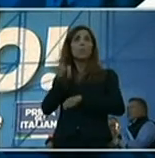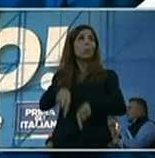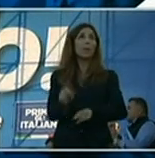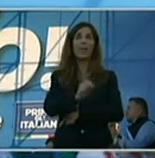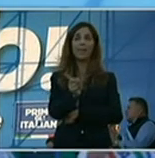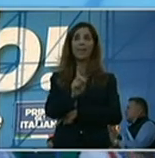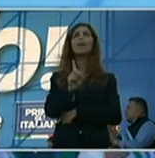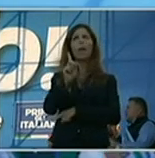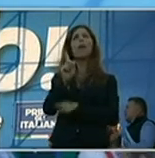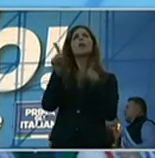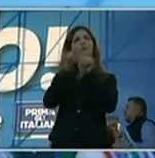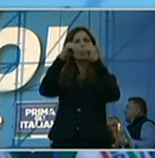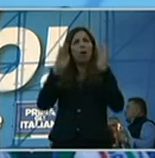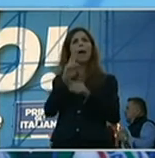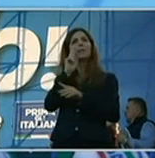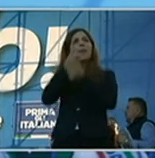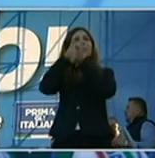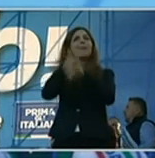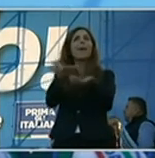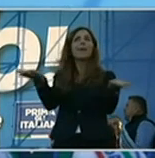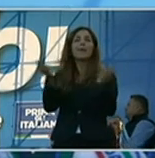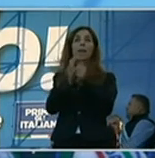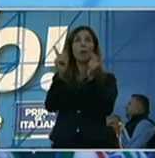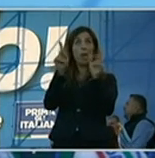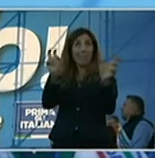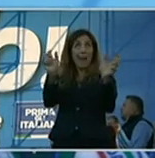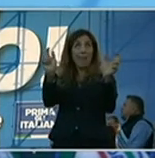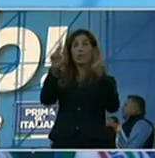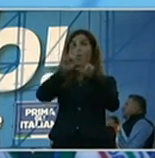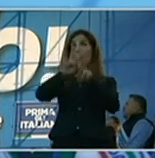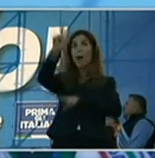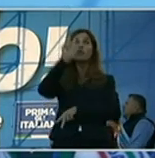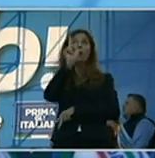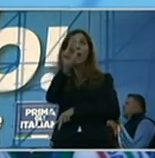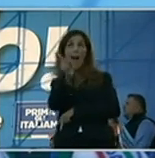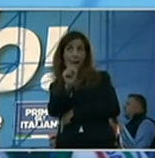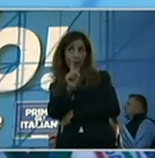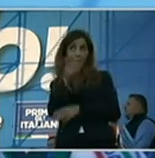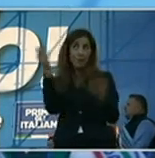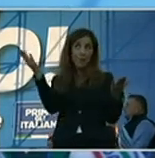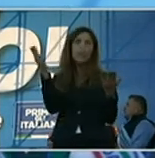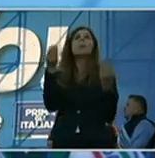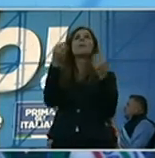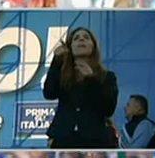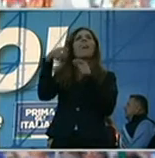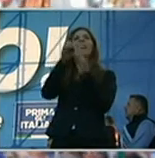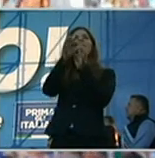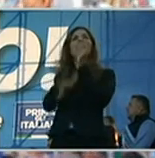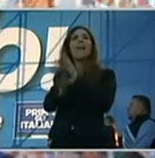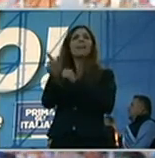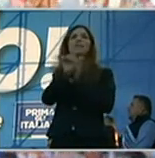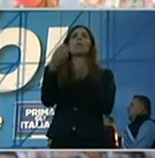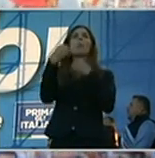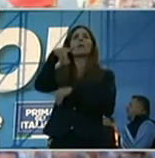seguendo, magari non sulle grandi televisioni nazionali che fanno le dirette quando si muove il PD,